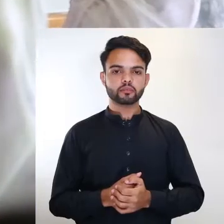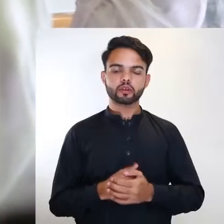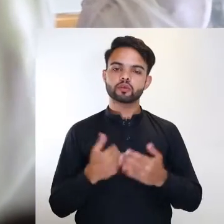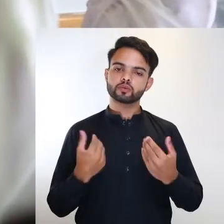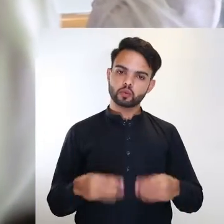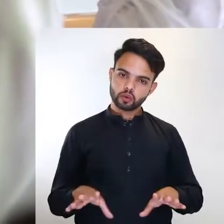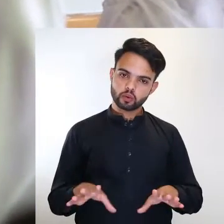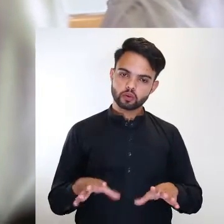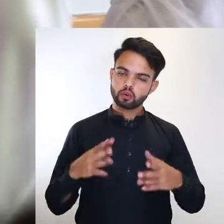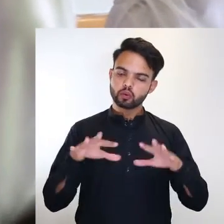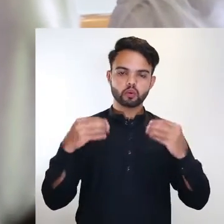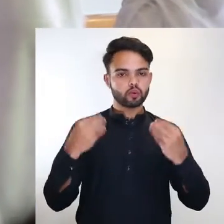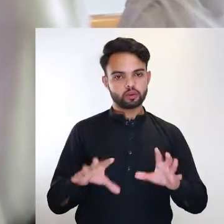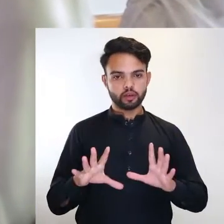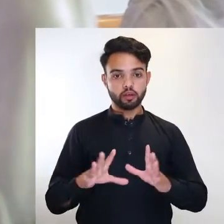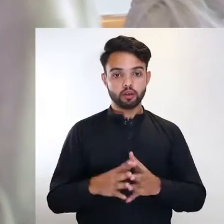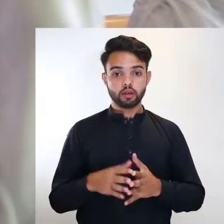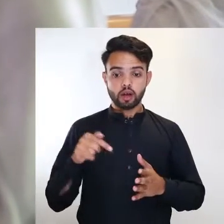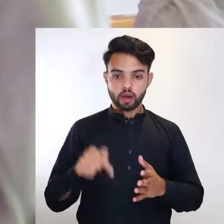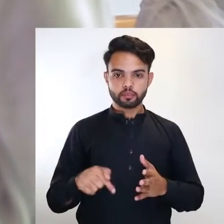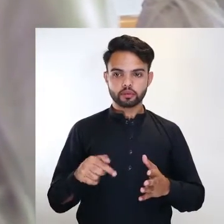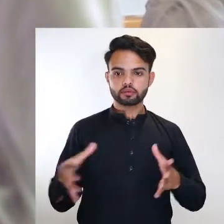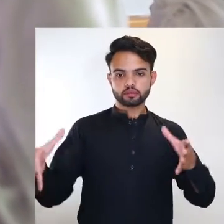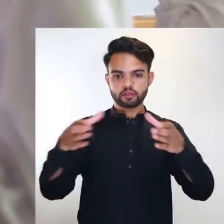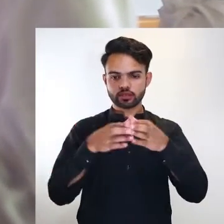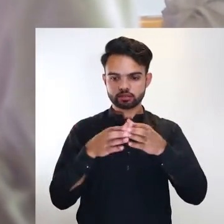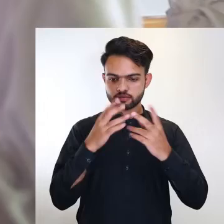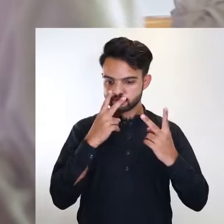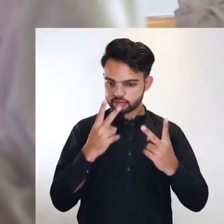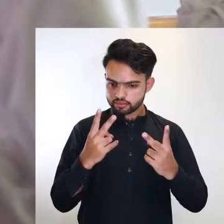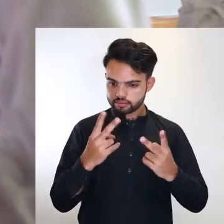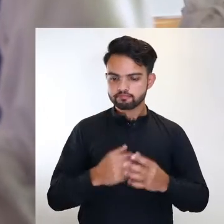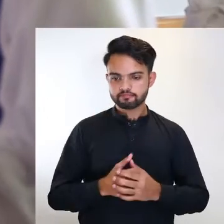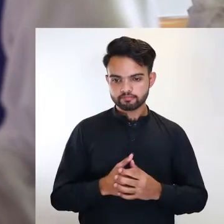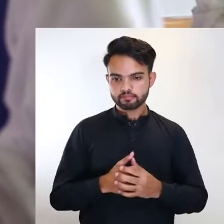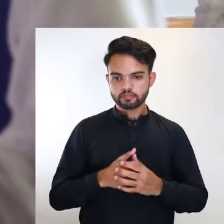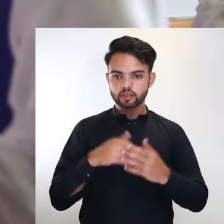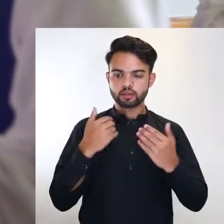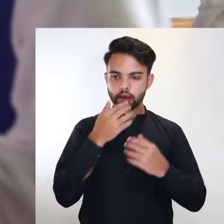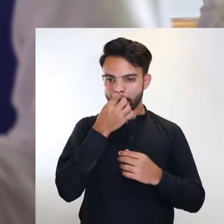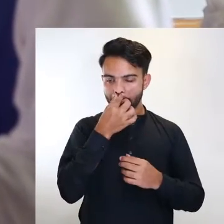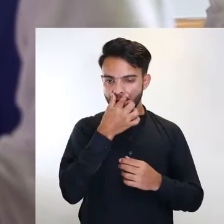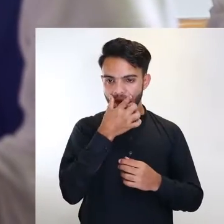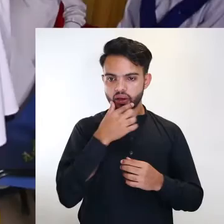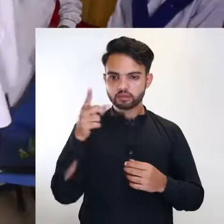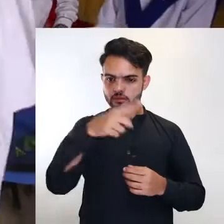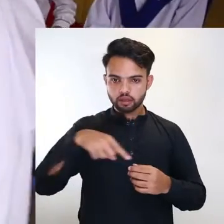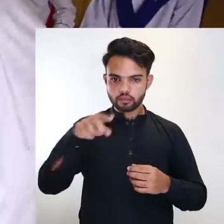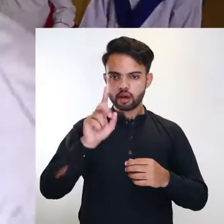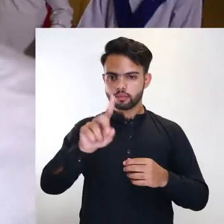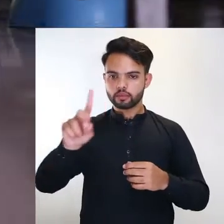चलो अब जो हुआ सो हुआ। आप सब लोग ये सारा जो गंद यहाँ पे मचा है ना, इसको समेटो और अपनी अपनी सीट्स पे बैठो, ठीक है।